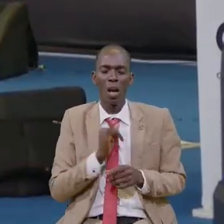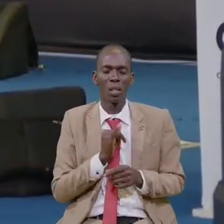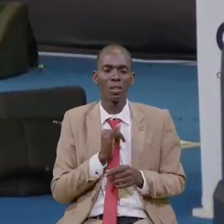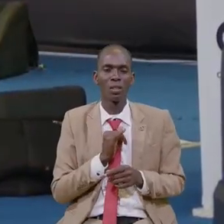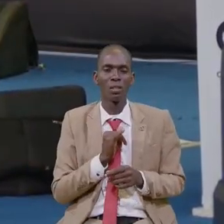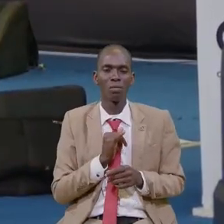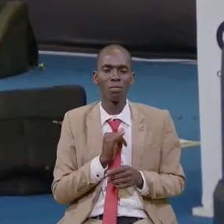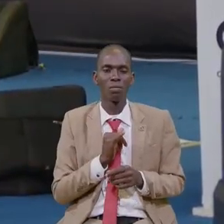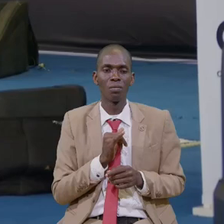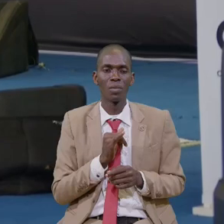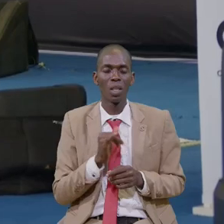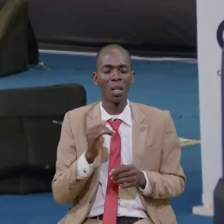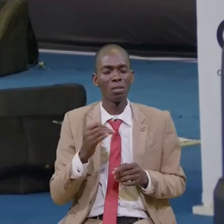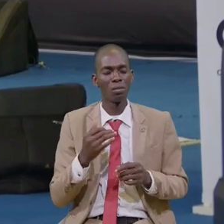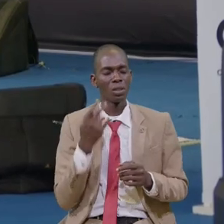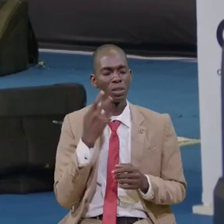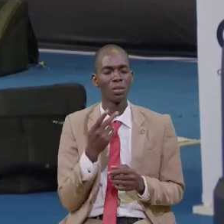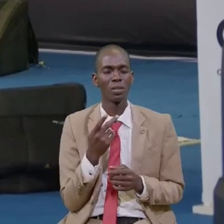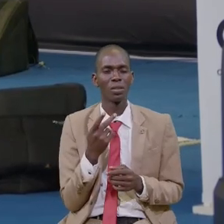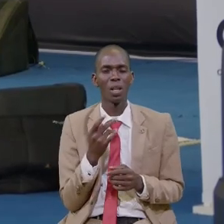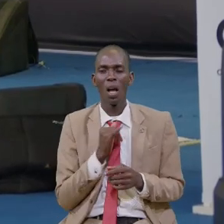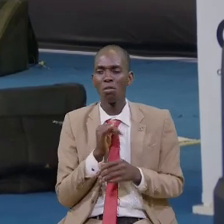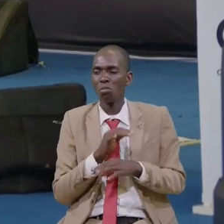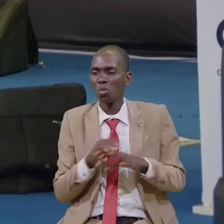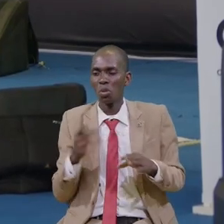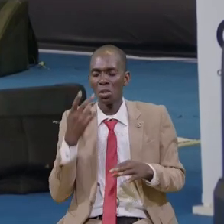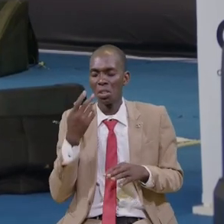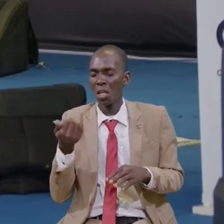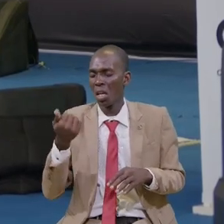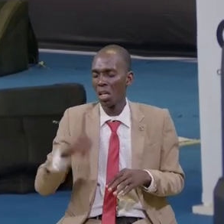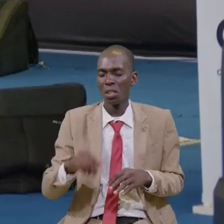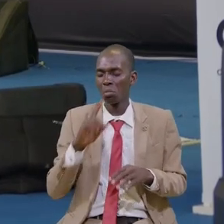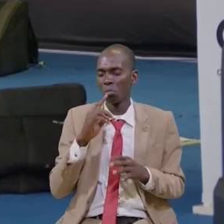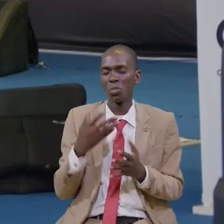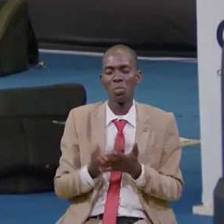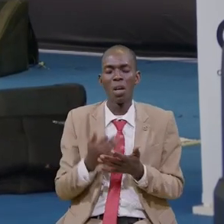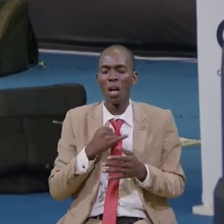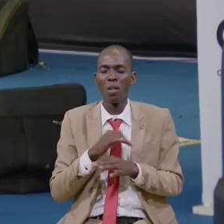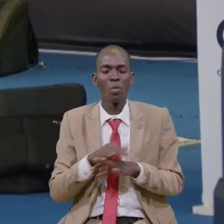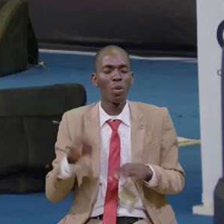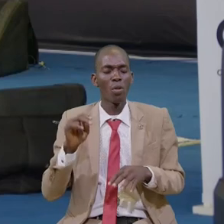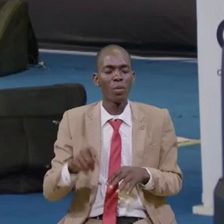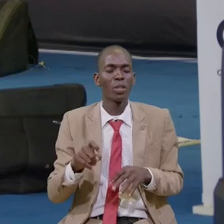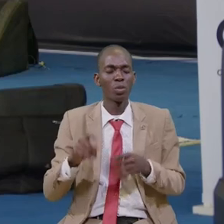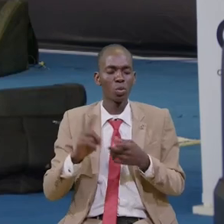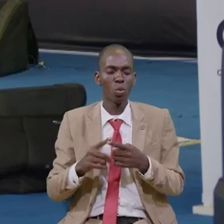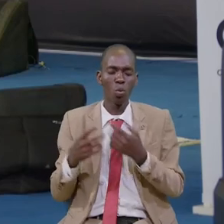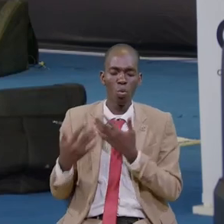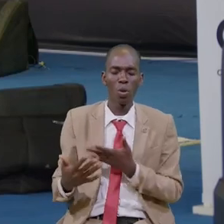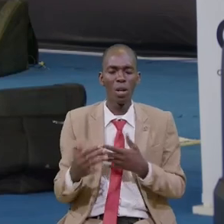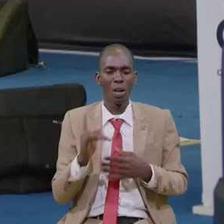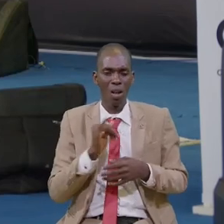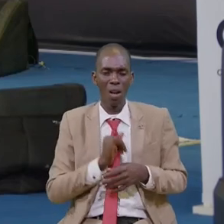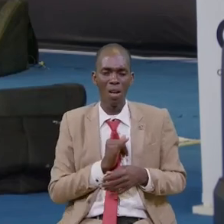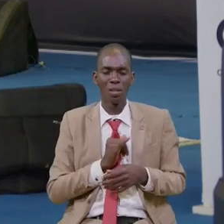signe. Je regarde à gauche, je ne vois aucun signe. Je ne quitte pas là. J'attends.